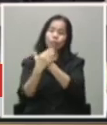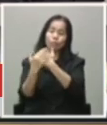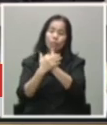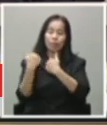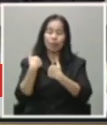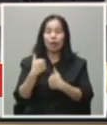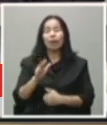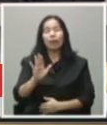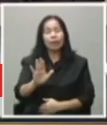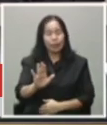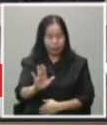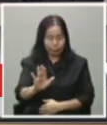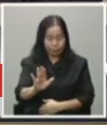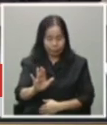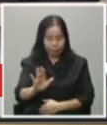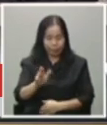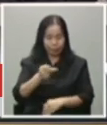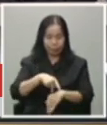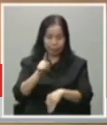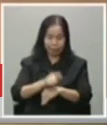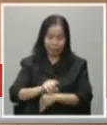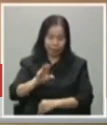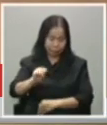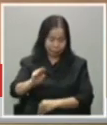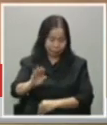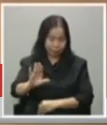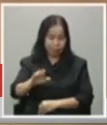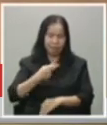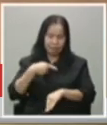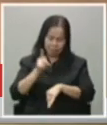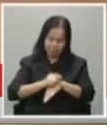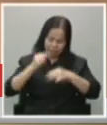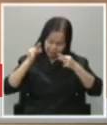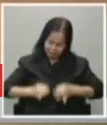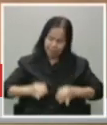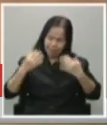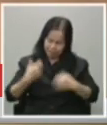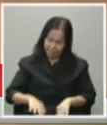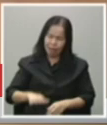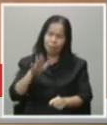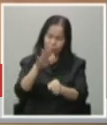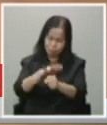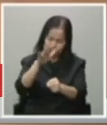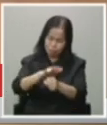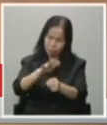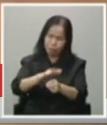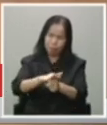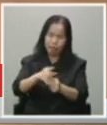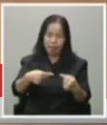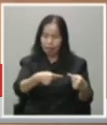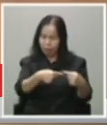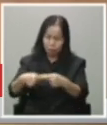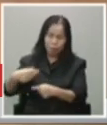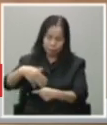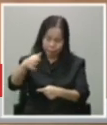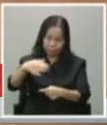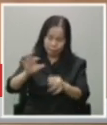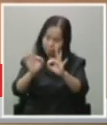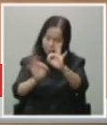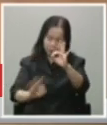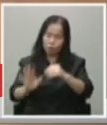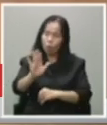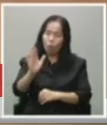ท่านพิสารครับประธานวินิจฉัยไปแล้วจบแล้วท่านเข้าเนื้อหาเลยนะครับมันจะได้พูดเนื้อหาเยอะๆ